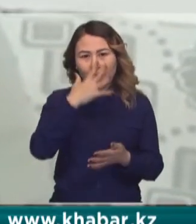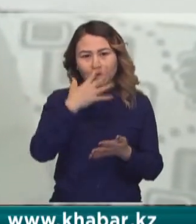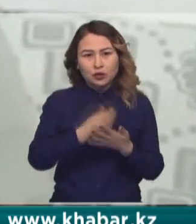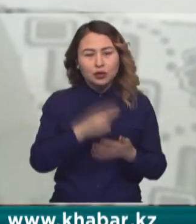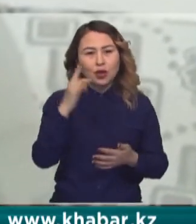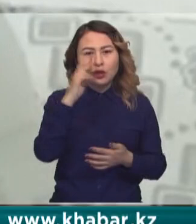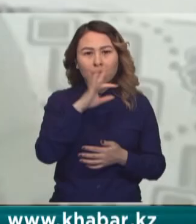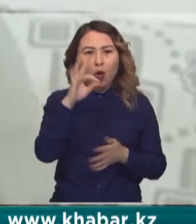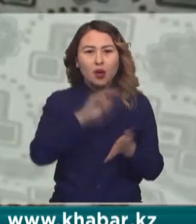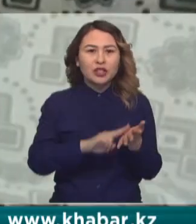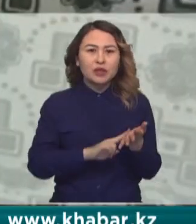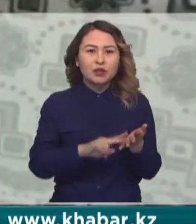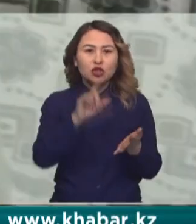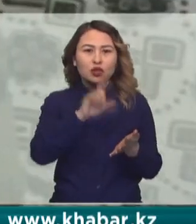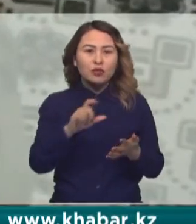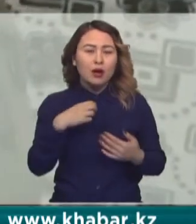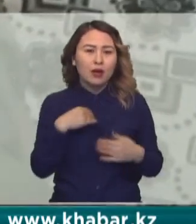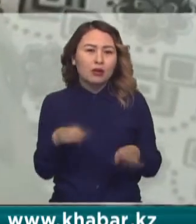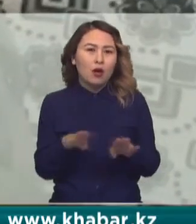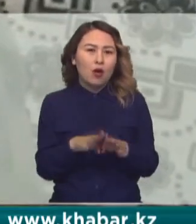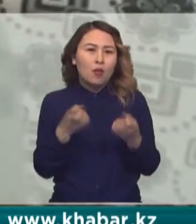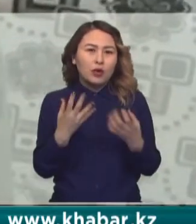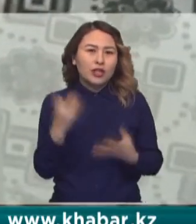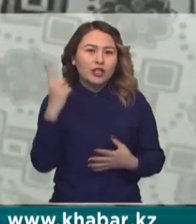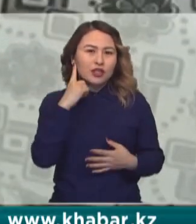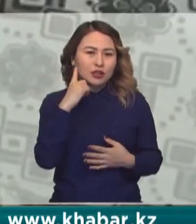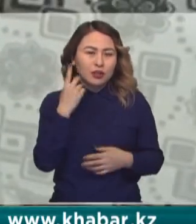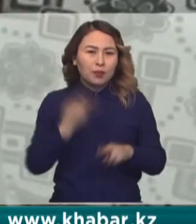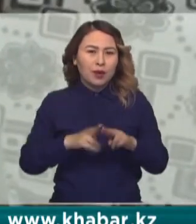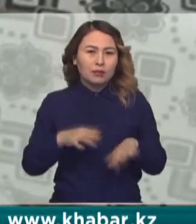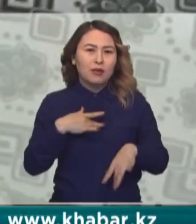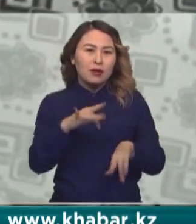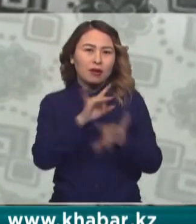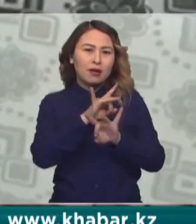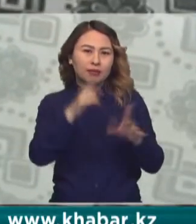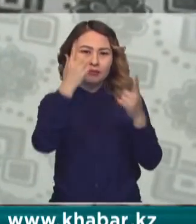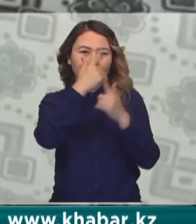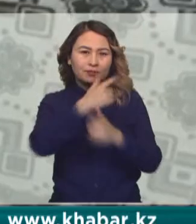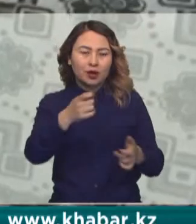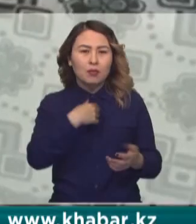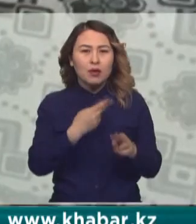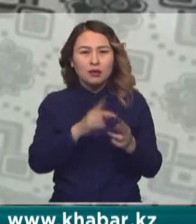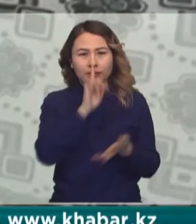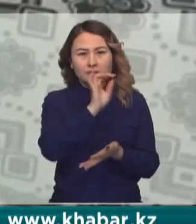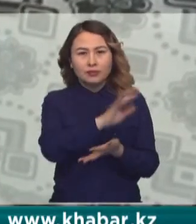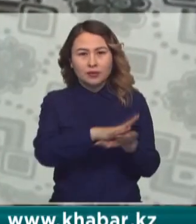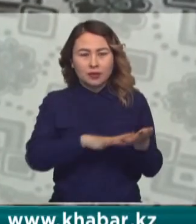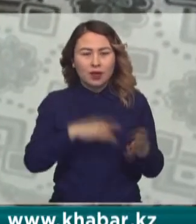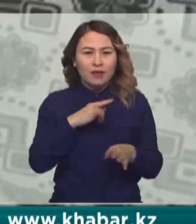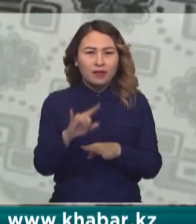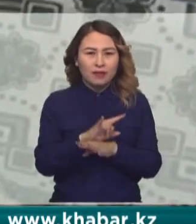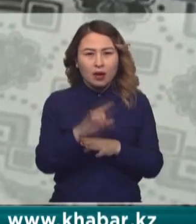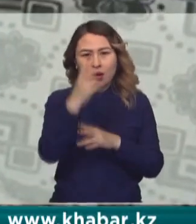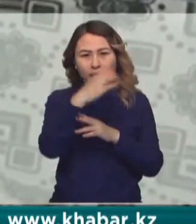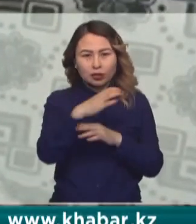жуық адам туралы айттым. Достарымнан солай естігендей болдым. Осы қылығым үшін елден, халықтан кешірім сұраймын. Мұндай бейне